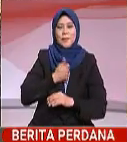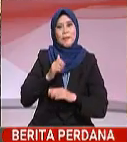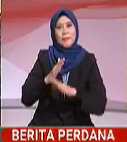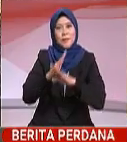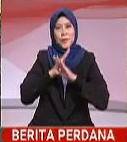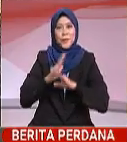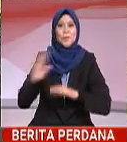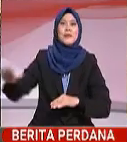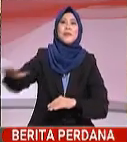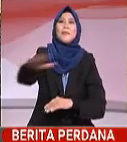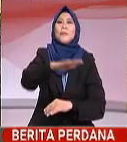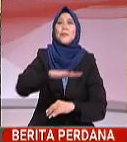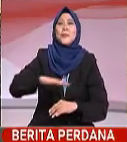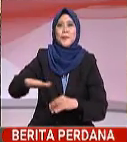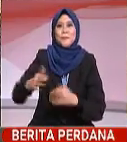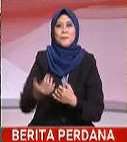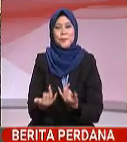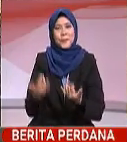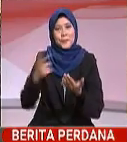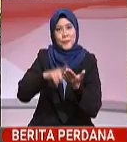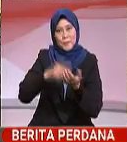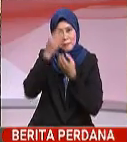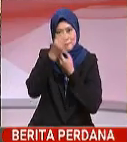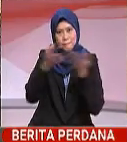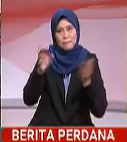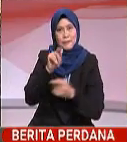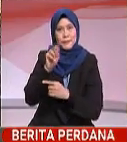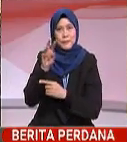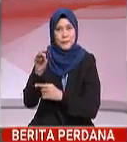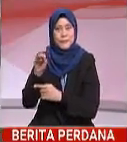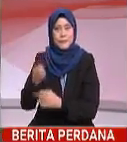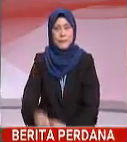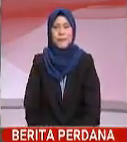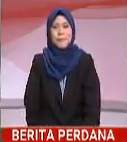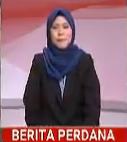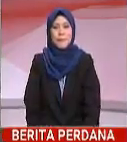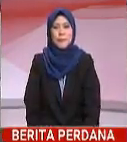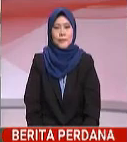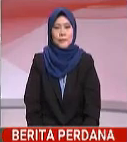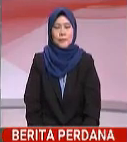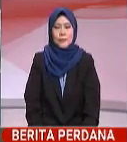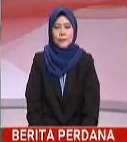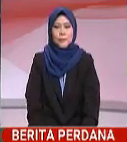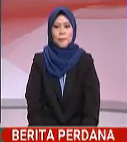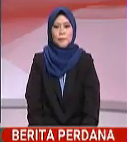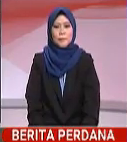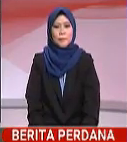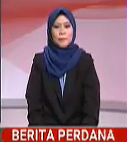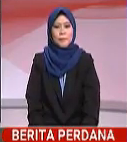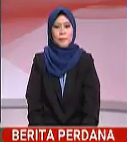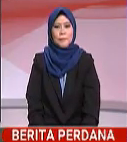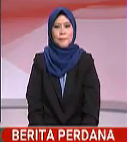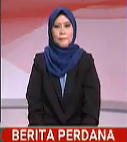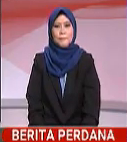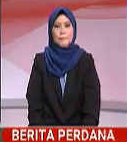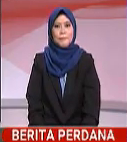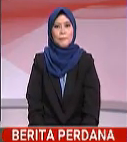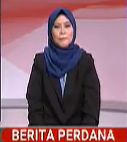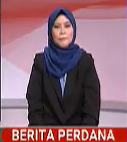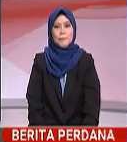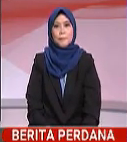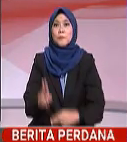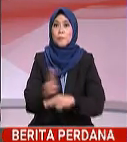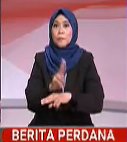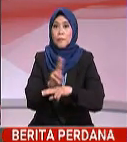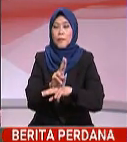lindung semua. Laporan Suhail Muhammad Noor untuk Berita RTM.